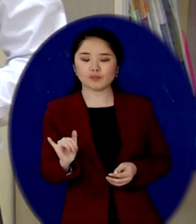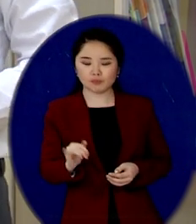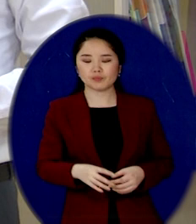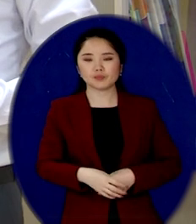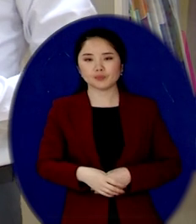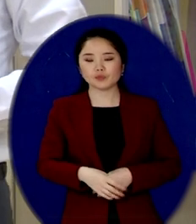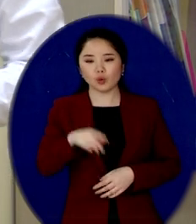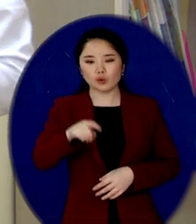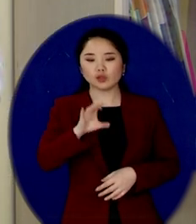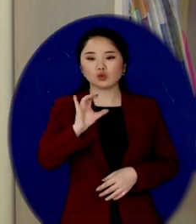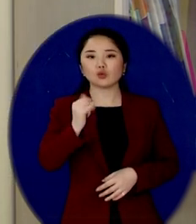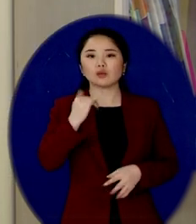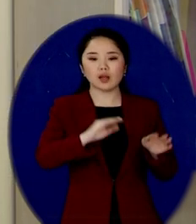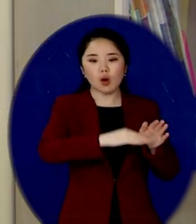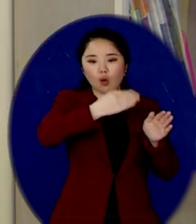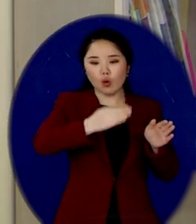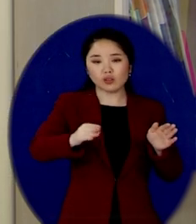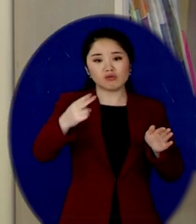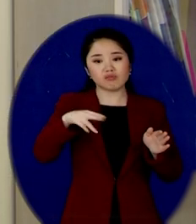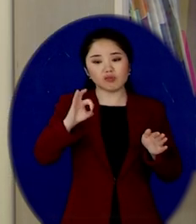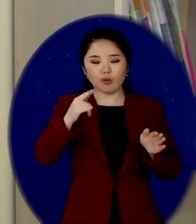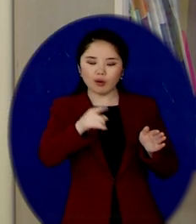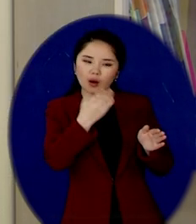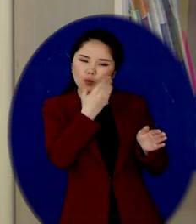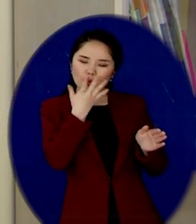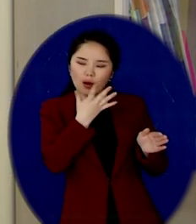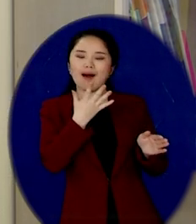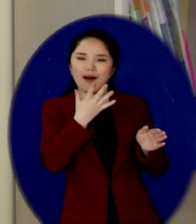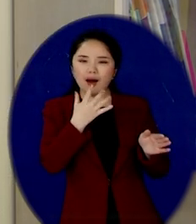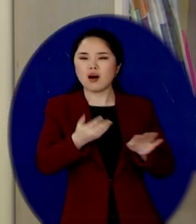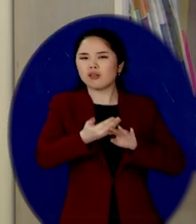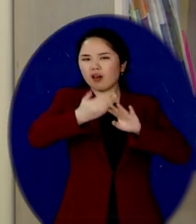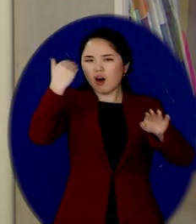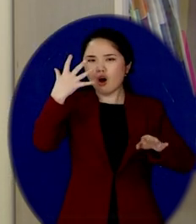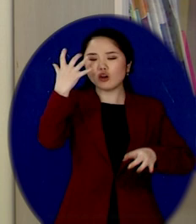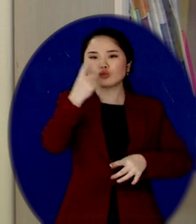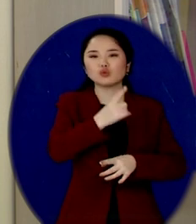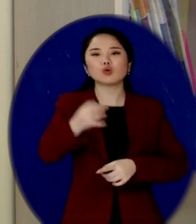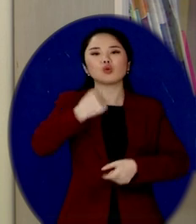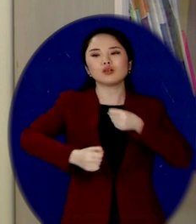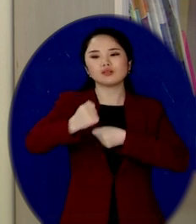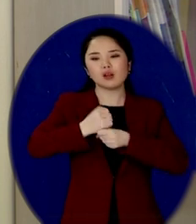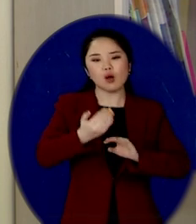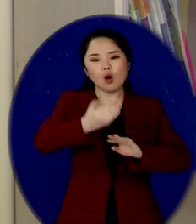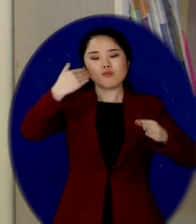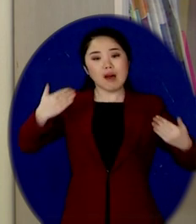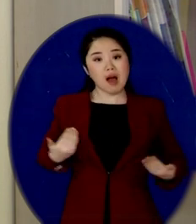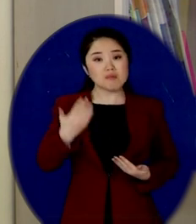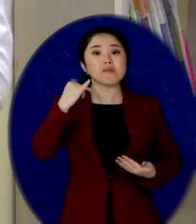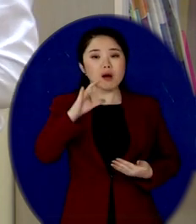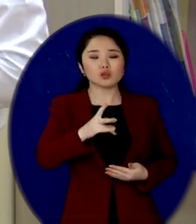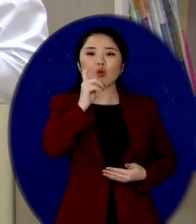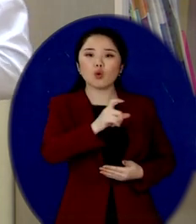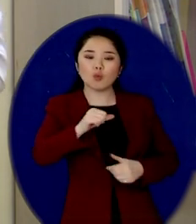Тэгвэл сутай уулын домгоос авч үзвэл олон зуун жил нутаглаж ирсэн арт түмэн